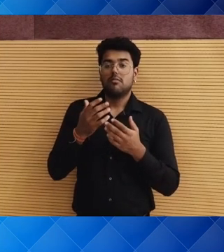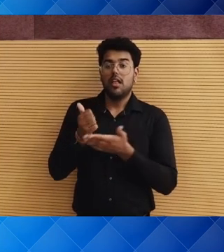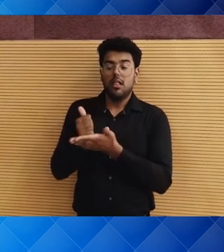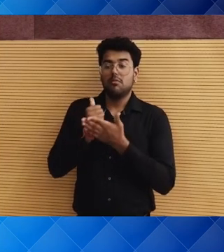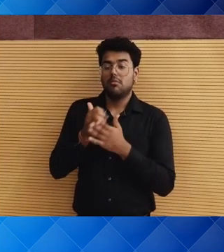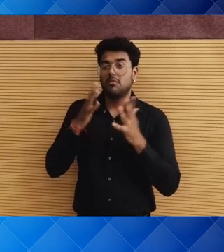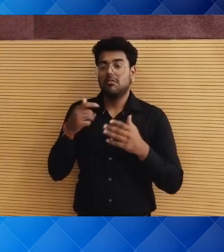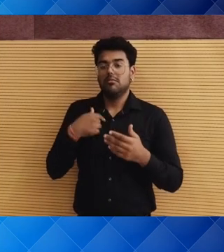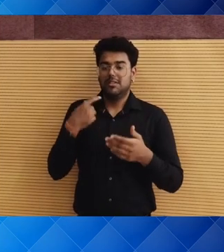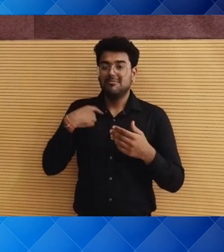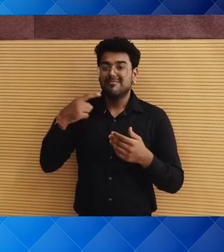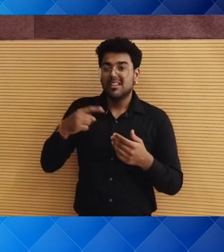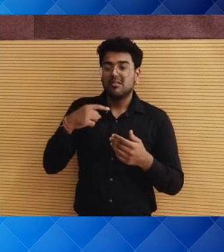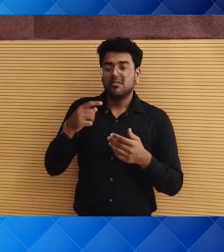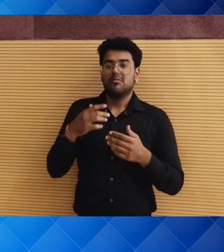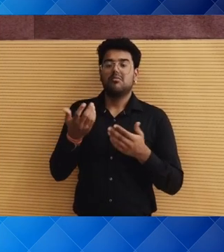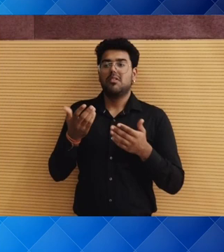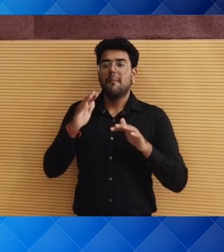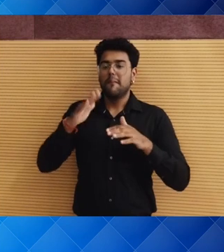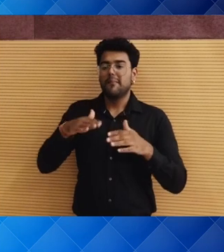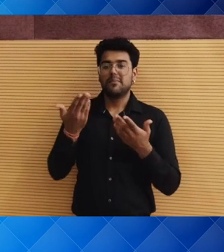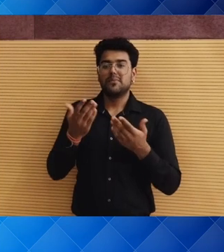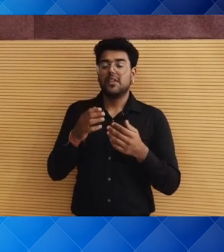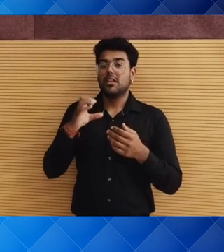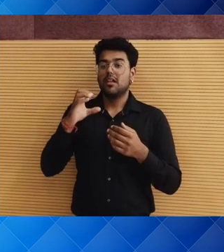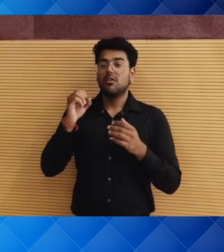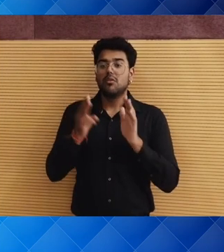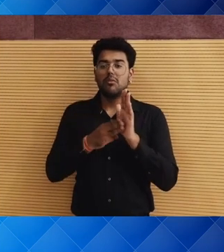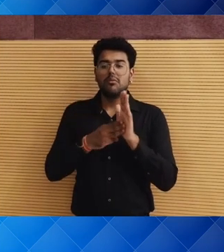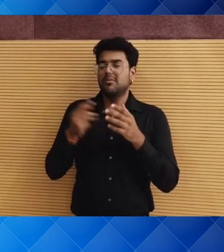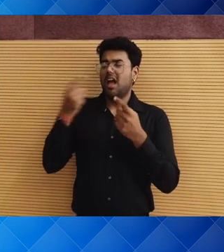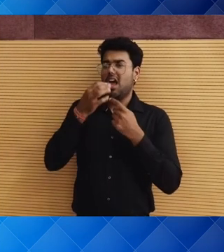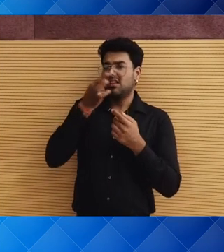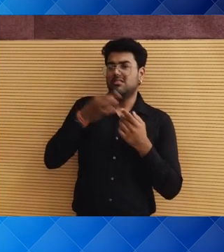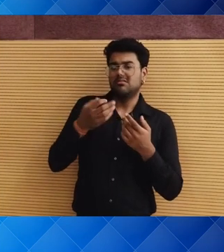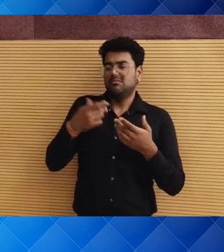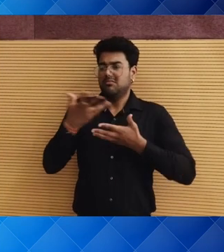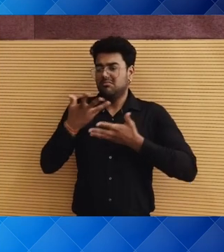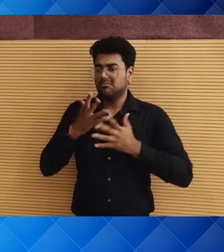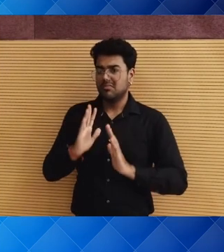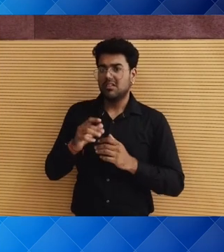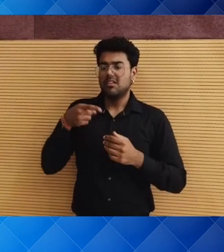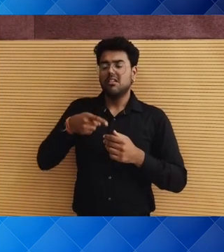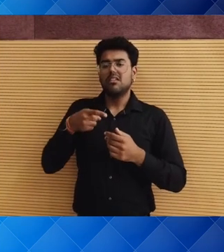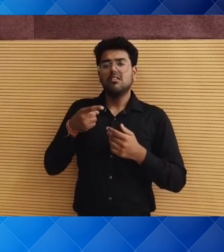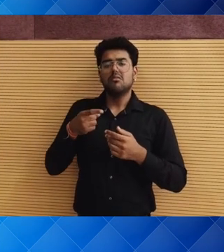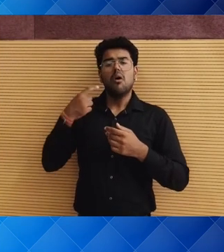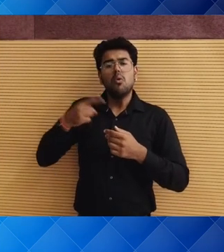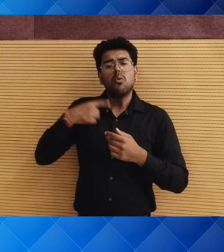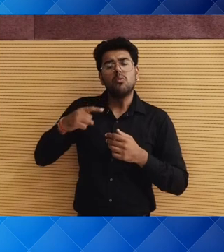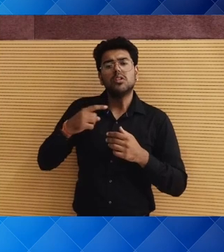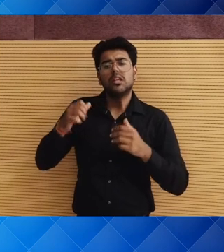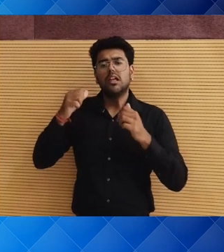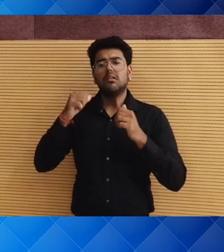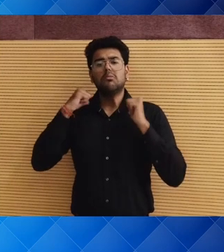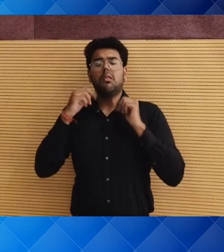मैं भी लगातार बैठकों में जाता रहा और मैडम के जो कमेंट आते थे, क्रिटिकल कमेंट आते थे, हमसे चर्चा होती थी, वो भी रेस्टलेस, हमेशा